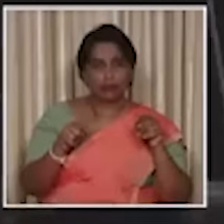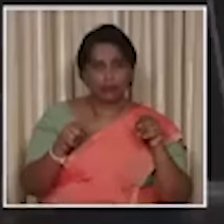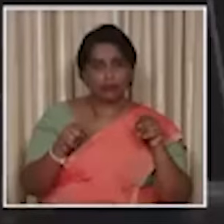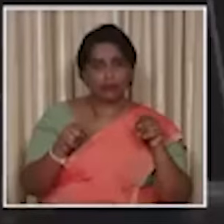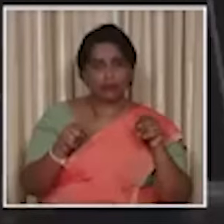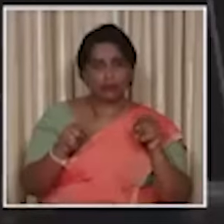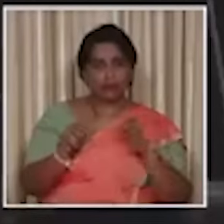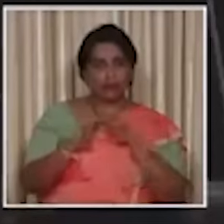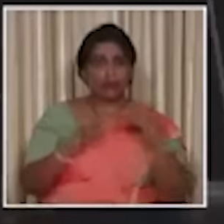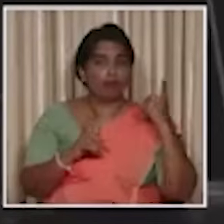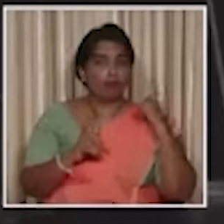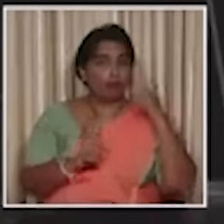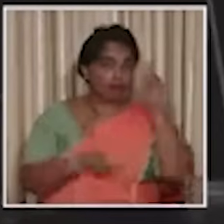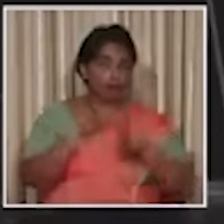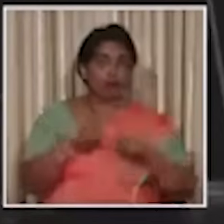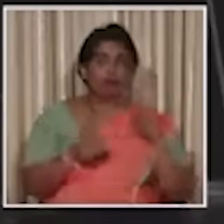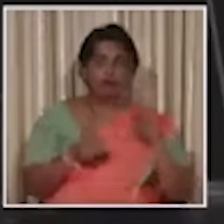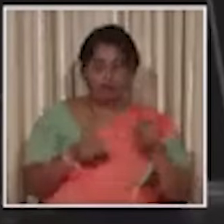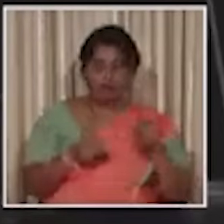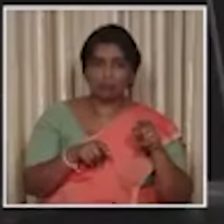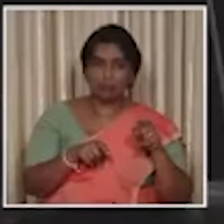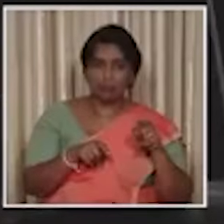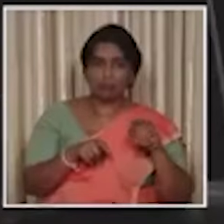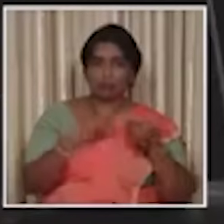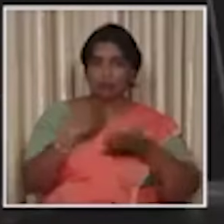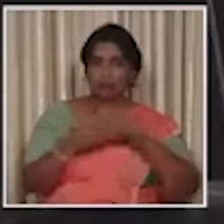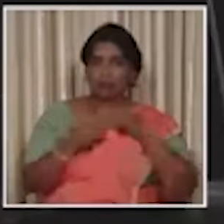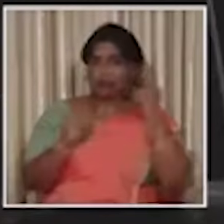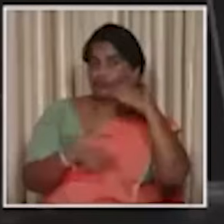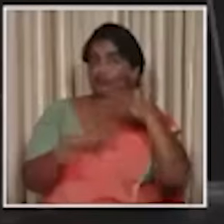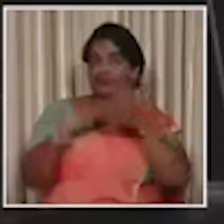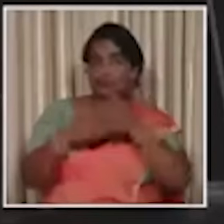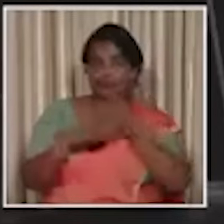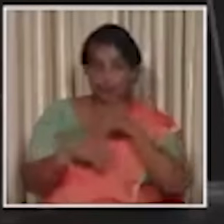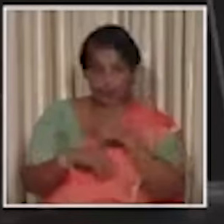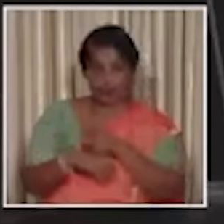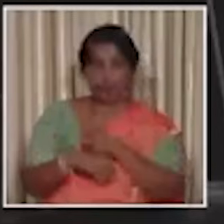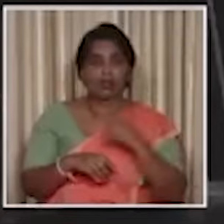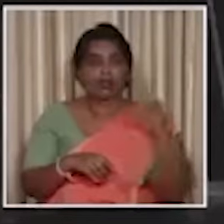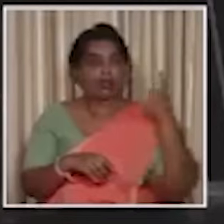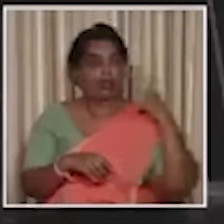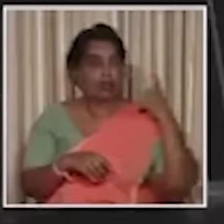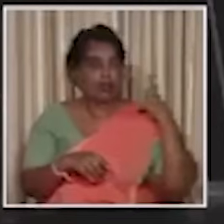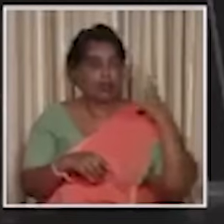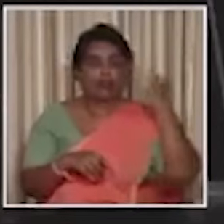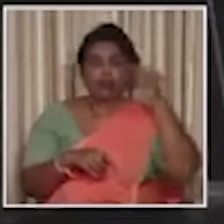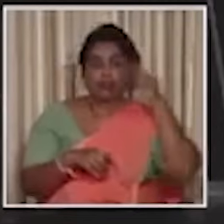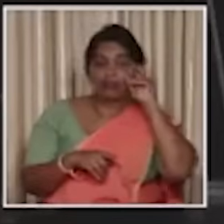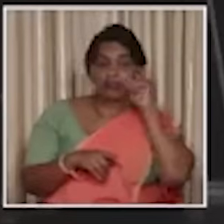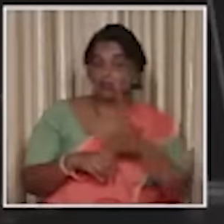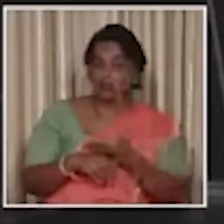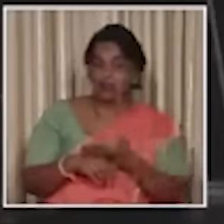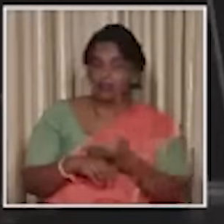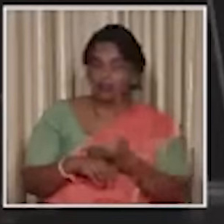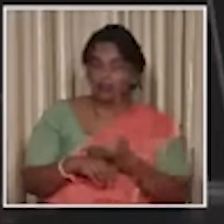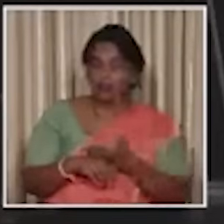பாருங்கள், இராணுவ பிரசன்னம் ஆனரவிலே உள்ள இராணுவத்தினுடைய சின்னங்களை பாருங்கள். இவற்றையெல்லாம் தமிழ் மக்கள் போரில்